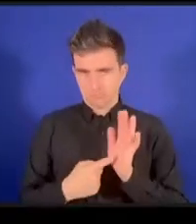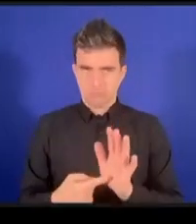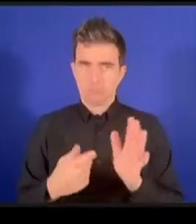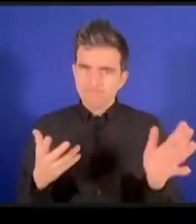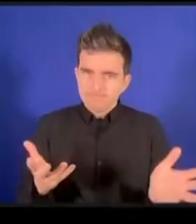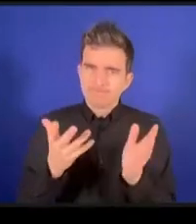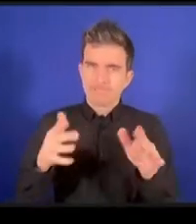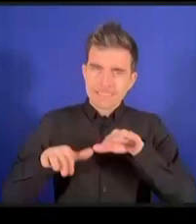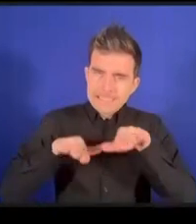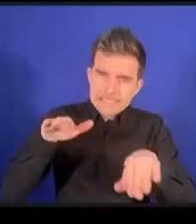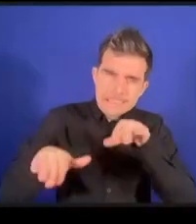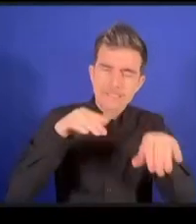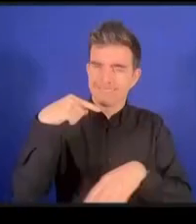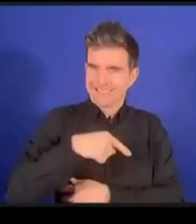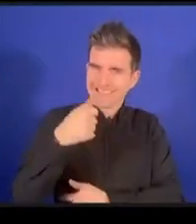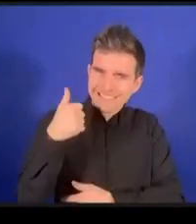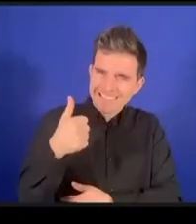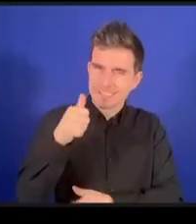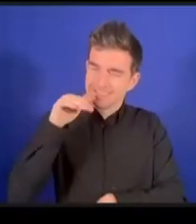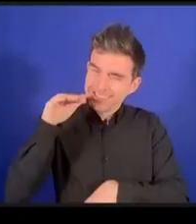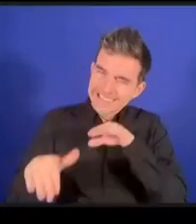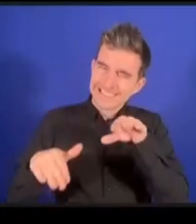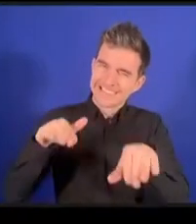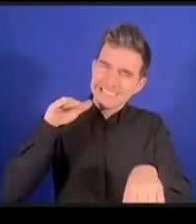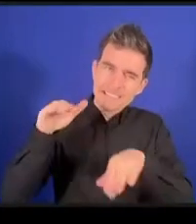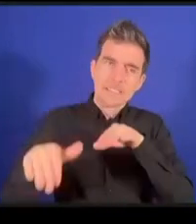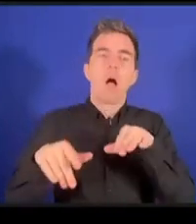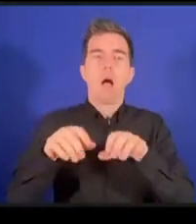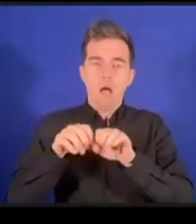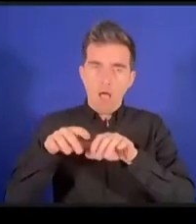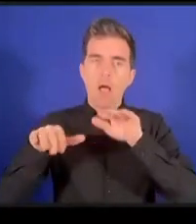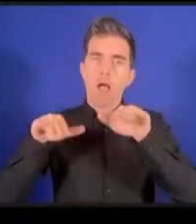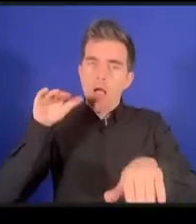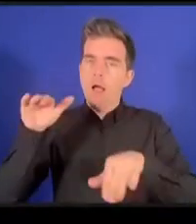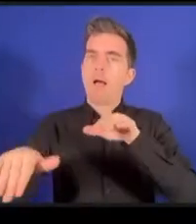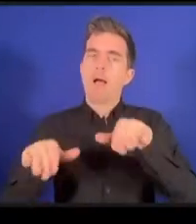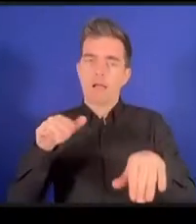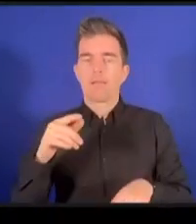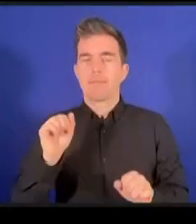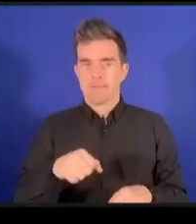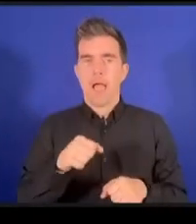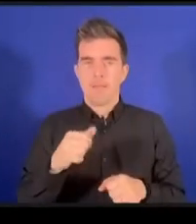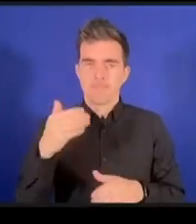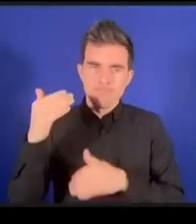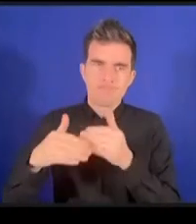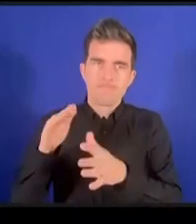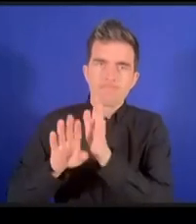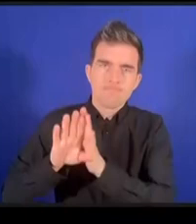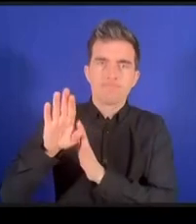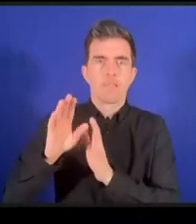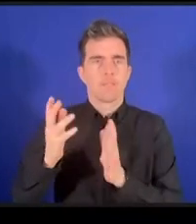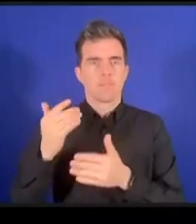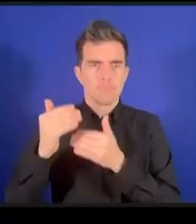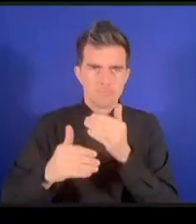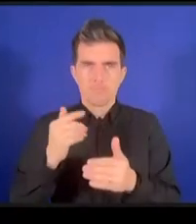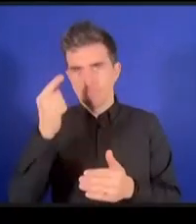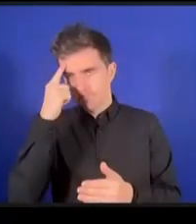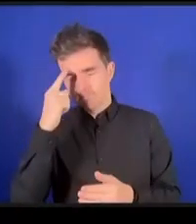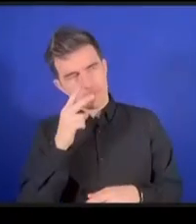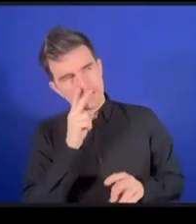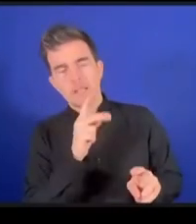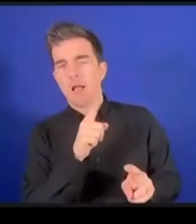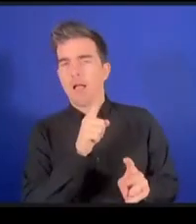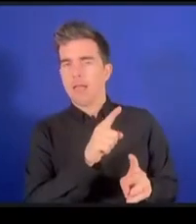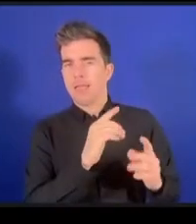практика гласит что необходимо следовать стандартам очень важно Спасибо аври